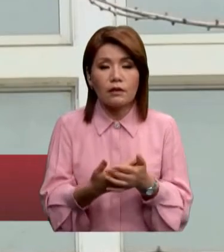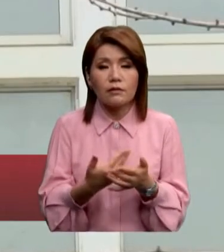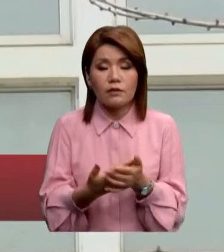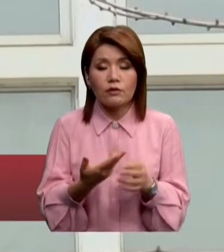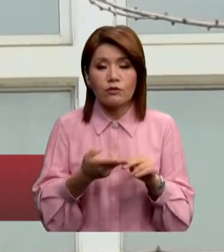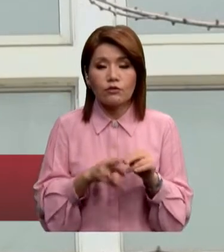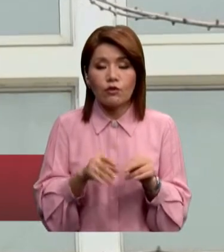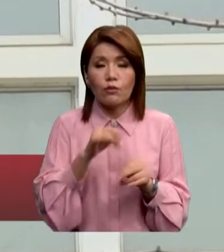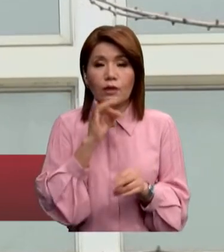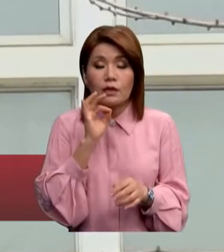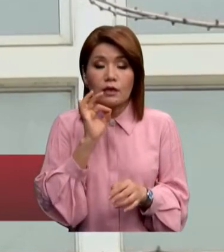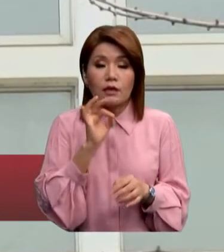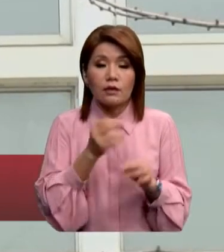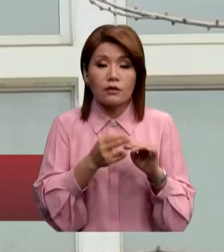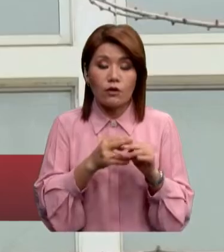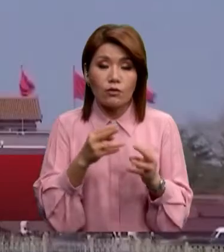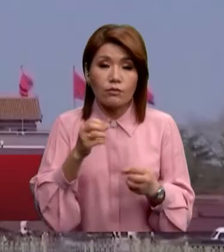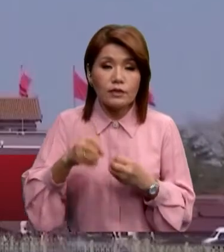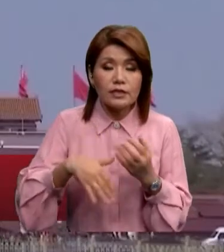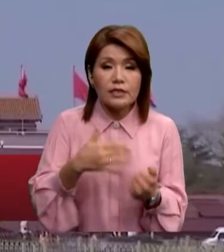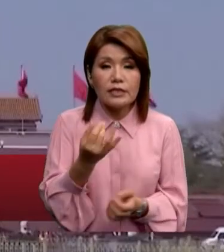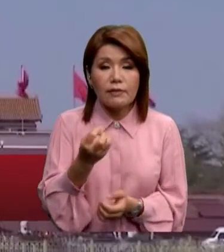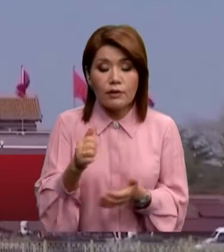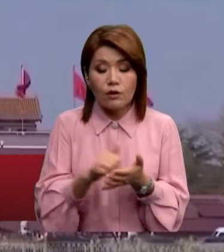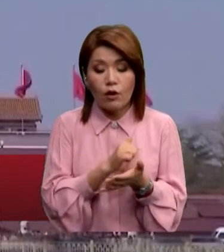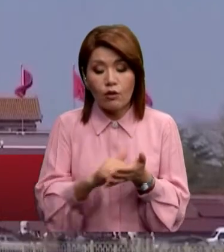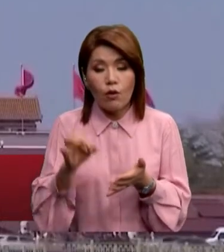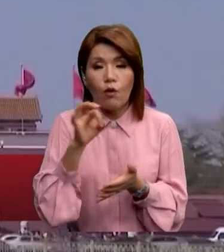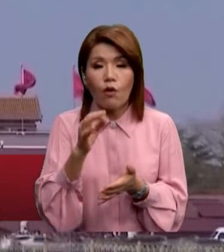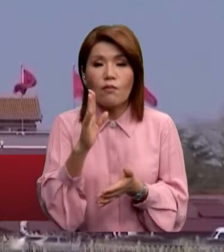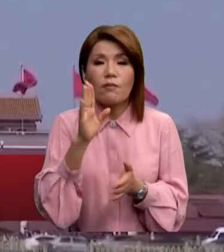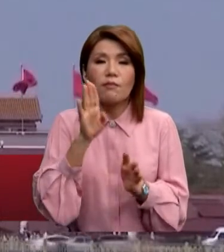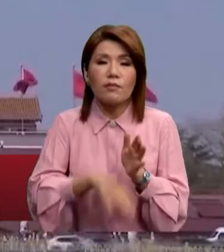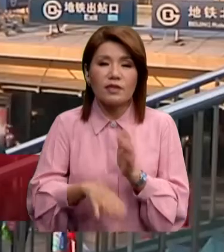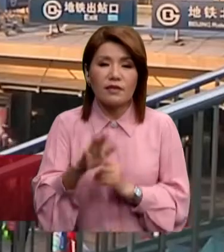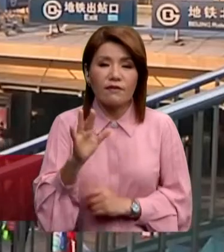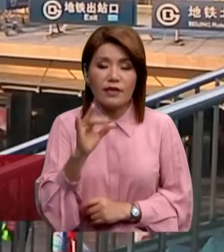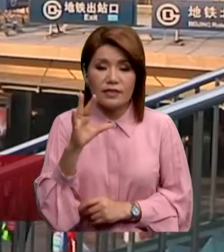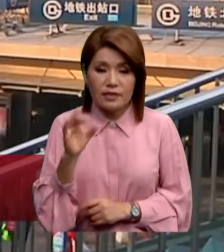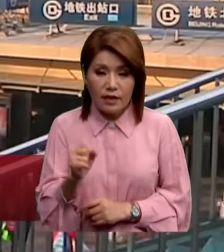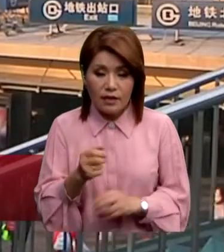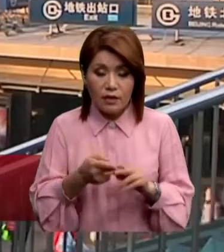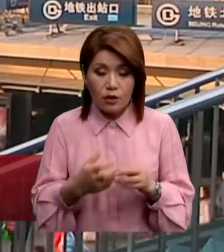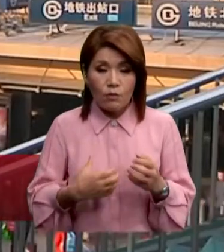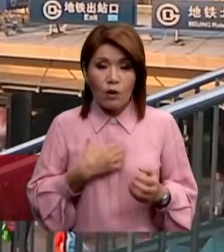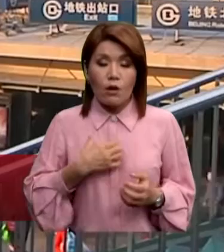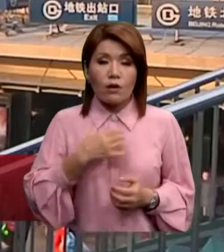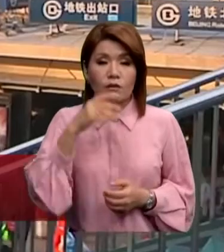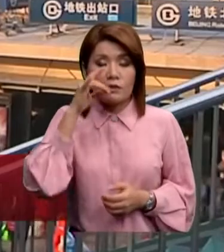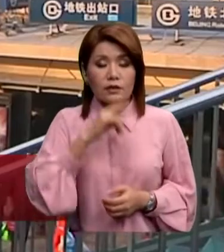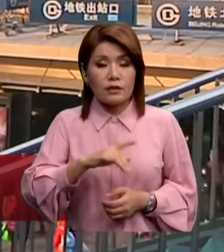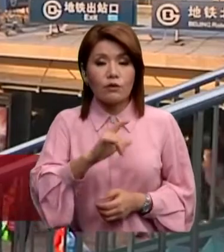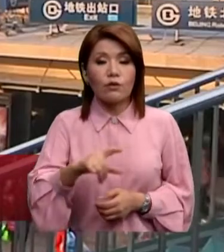В частности, толчком для новой волны синофобии стал документ о безвизе между двумя странами. Казахстанцы опасаются, что китайская